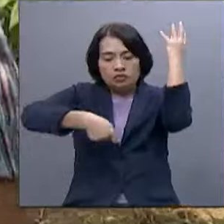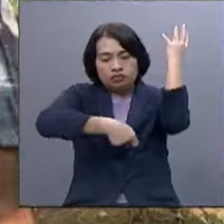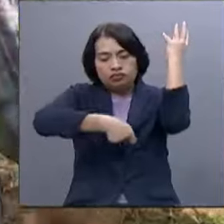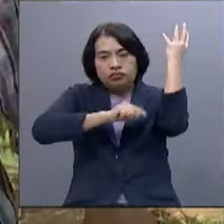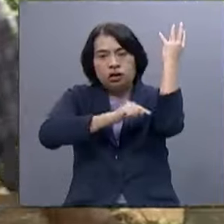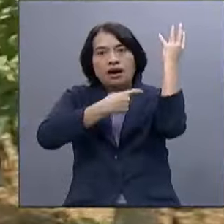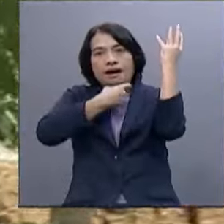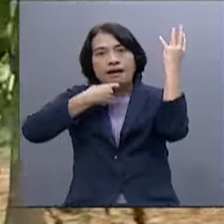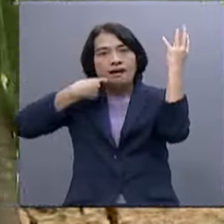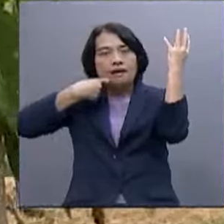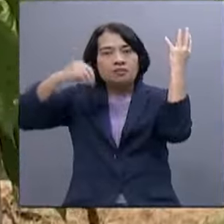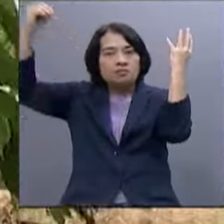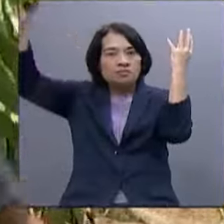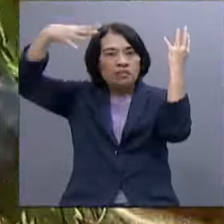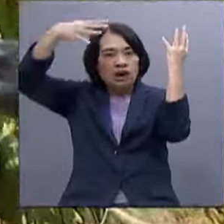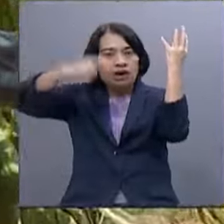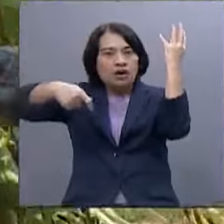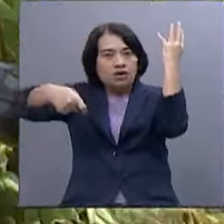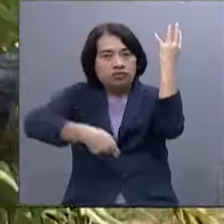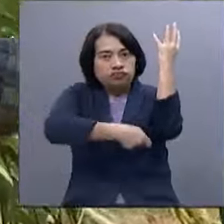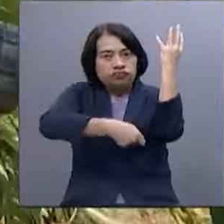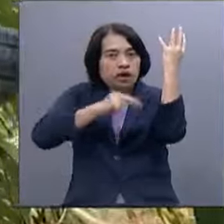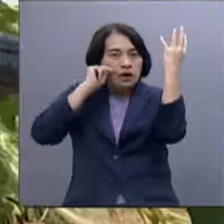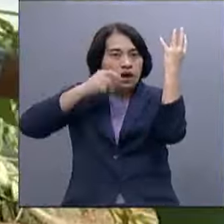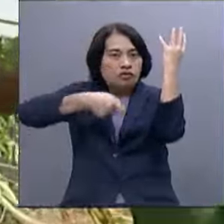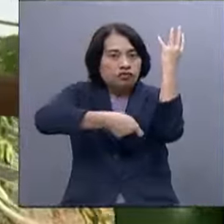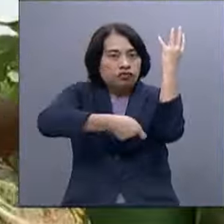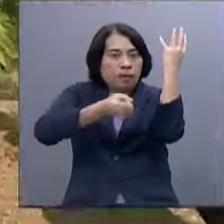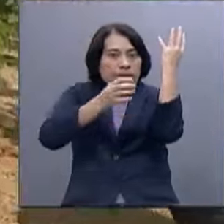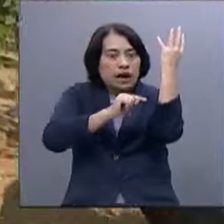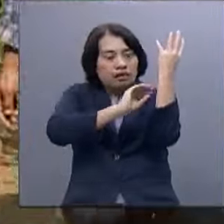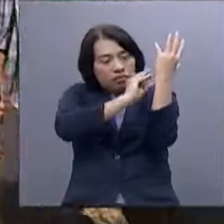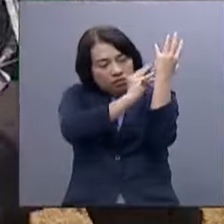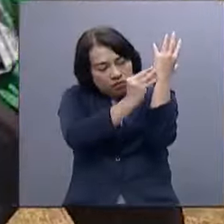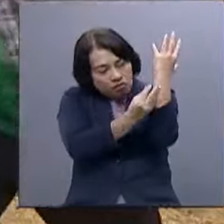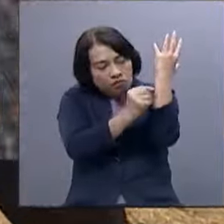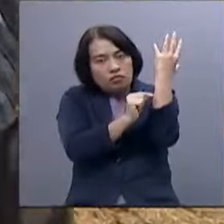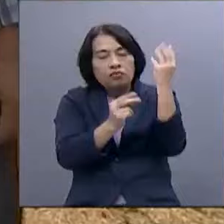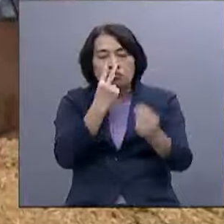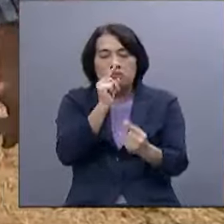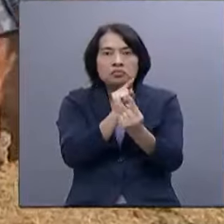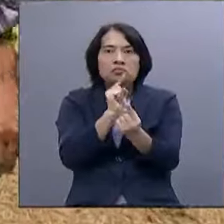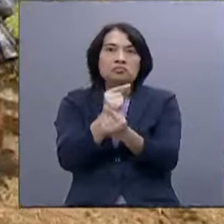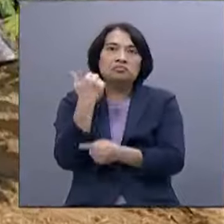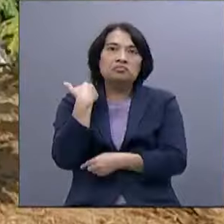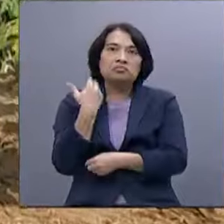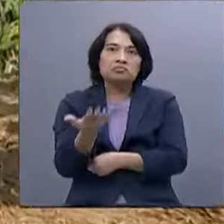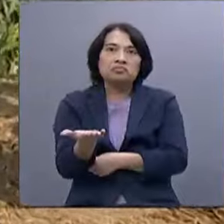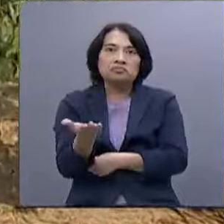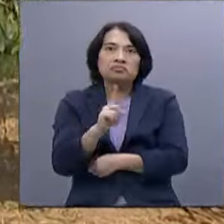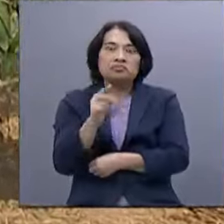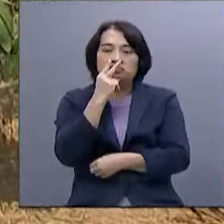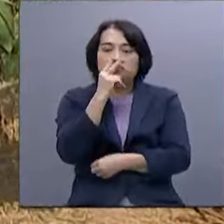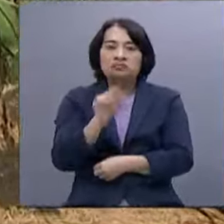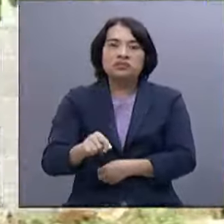างเช่นถ้าอากาศร้อนเนี่ยร้อนมากๆจะทำให้มะละกอเพี้ยนชาวสวนมะละกอเนี่ยจะเจอกันทุกสวนแน่นอนเพราะว่าจากเพศกระเทยเนี่ยจะกลายเป็นเพ